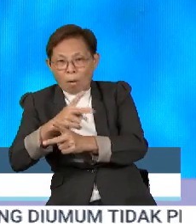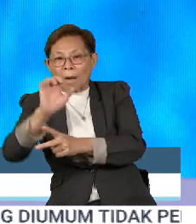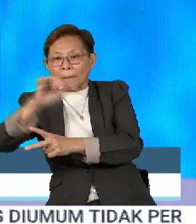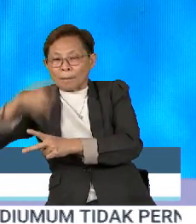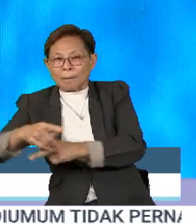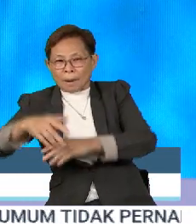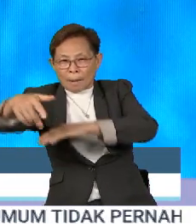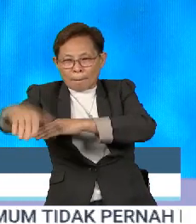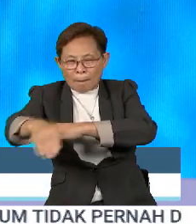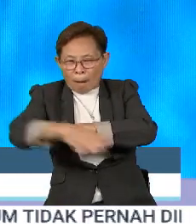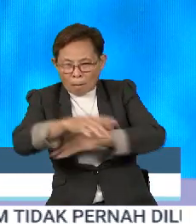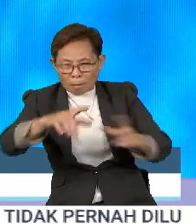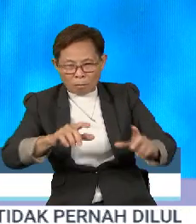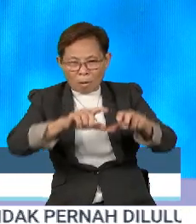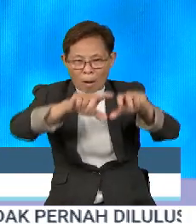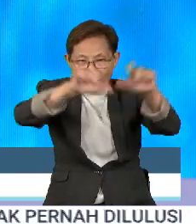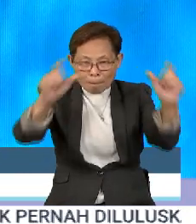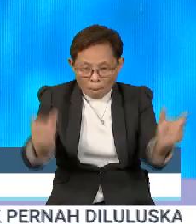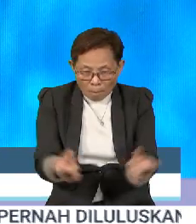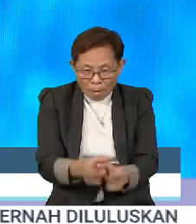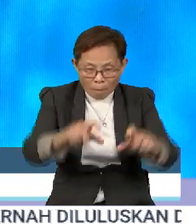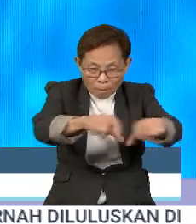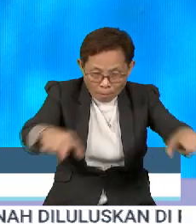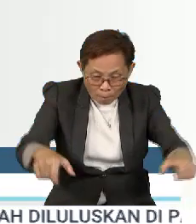pelampung berwarna putih disaki penanda